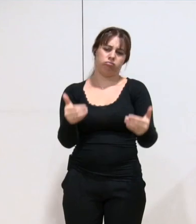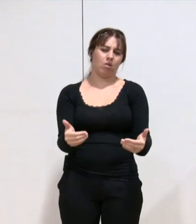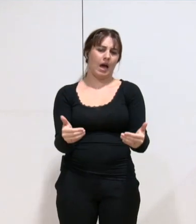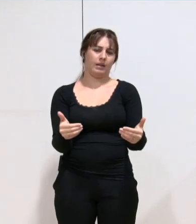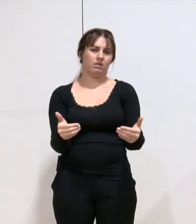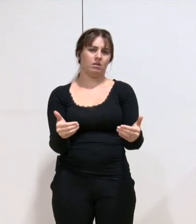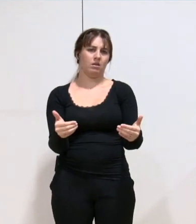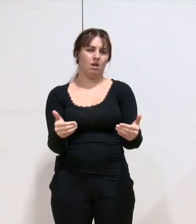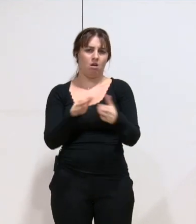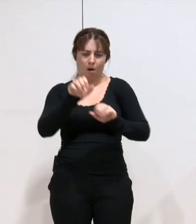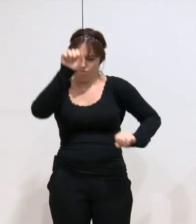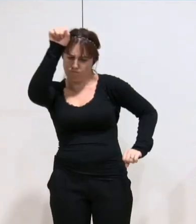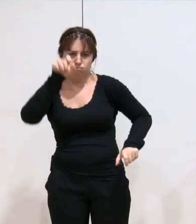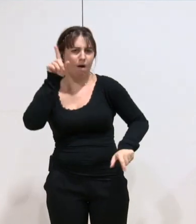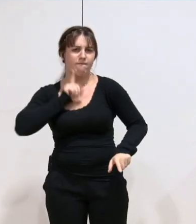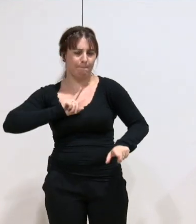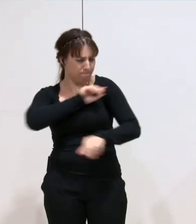le grand justicier qui défend les femmes.